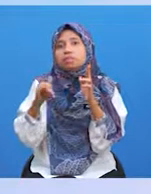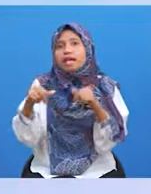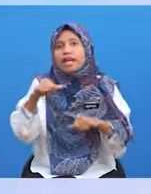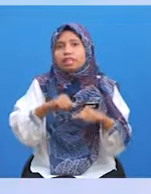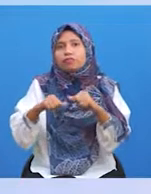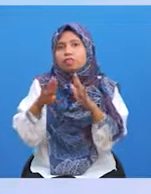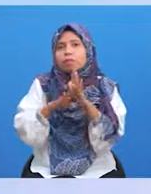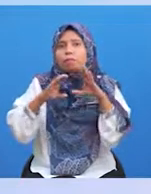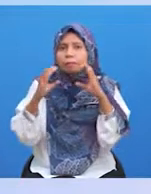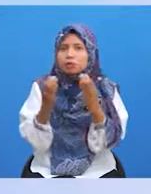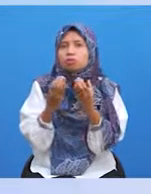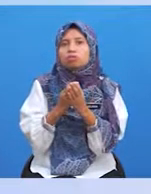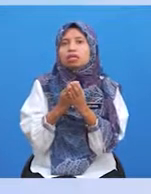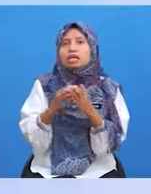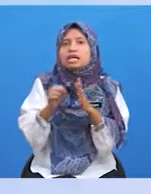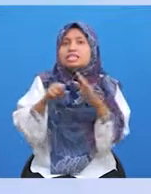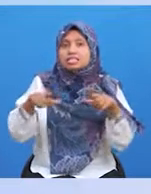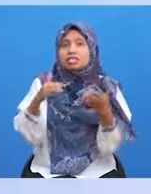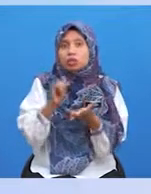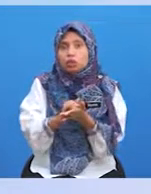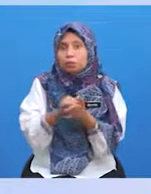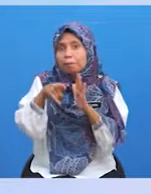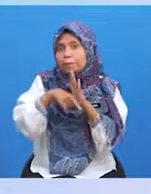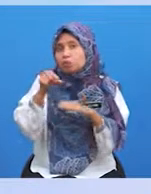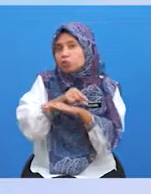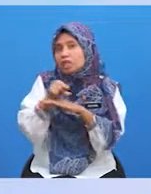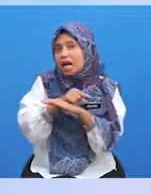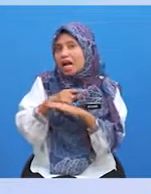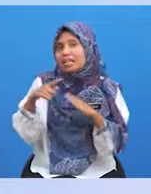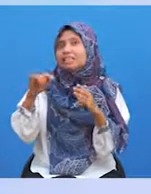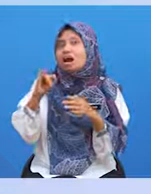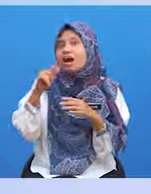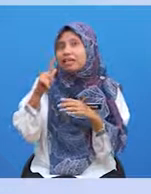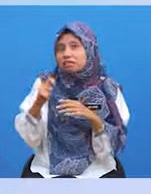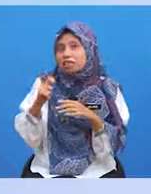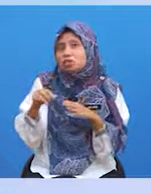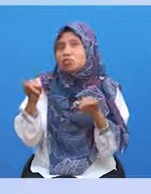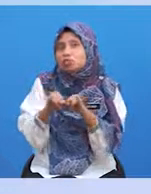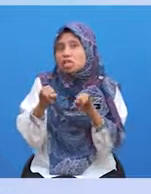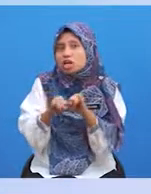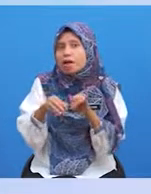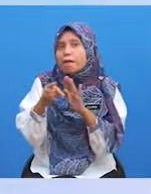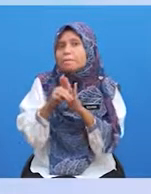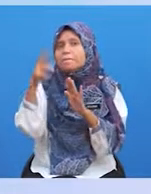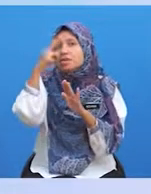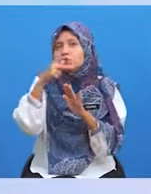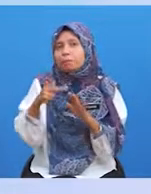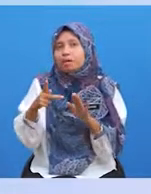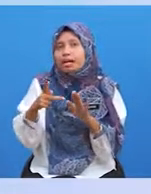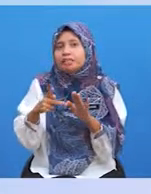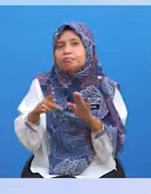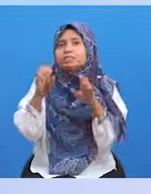aktiviti berkumpulan. Selain itu, penggunaan teknologi maklumat IT